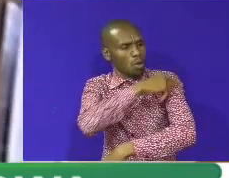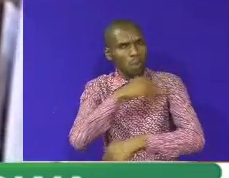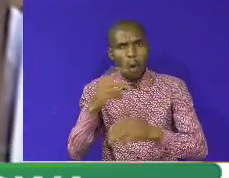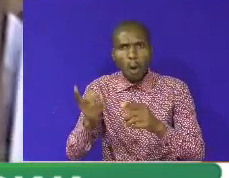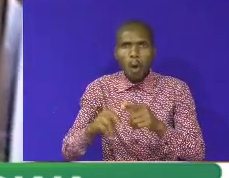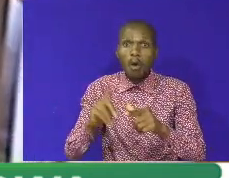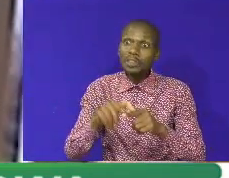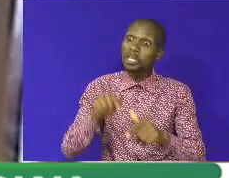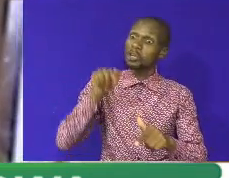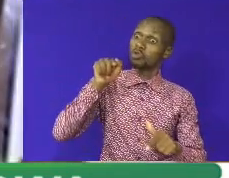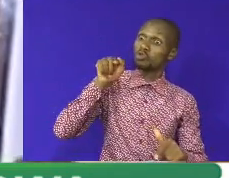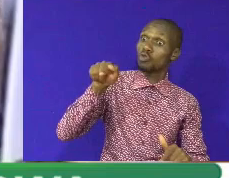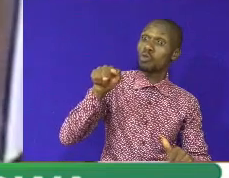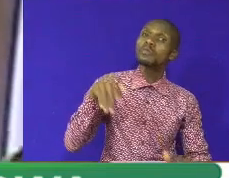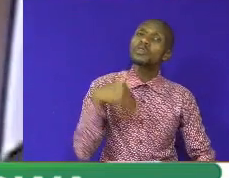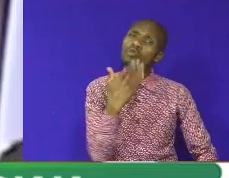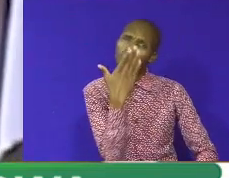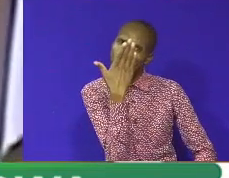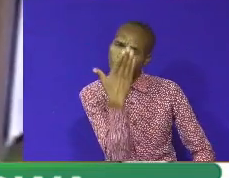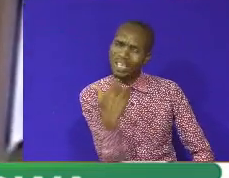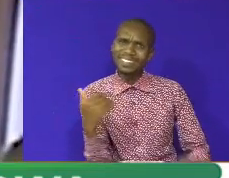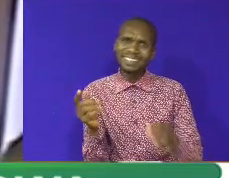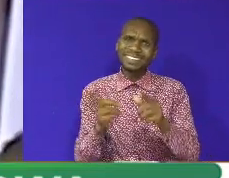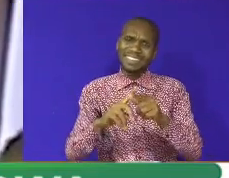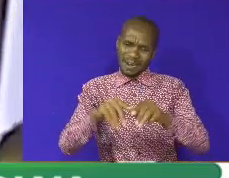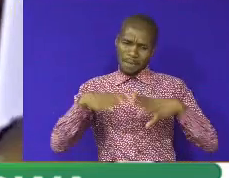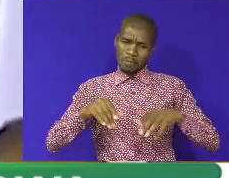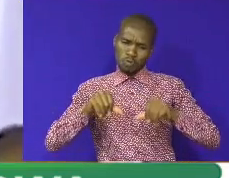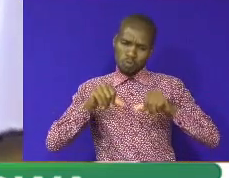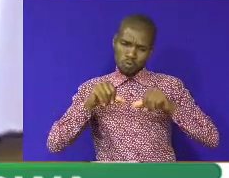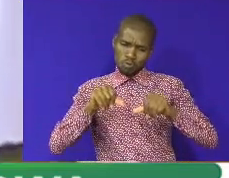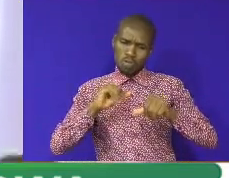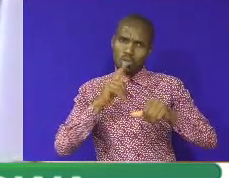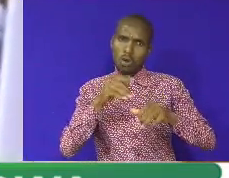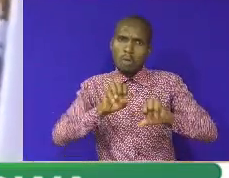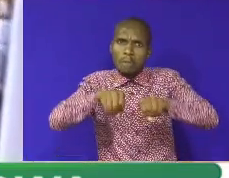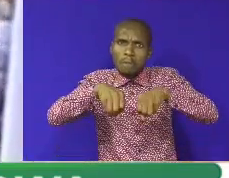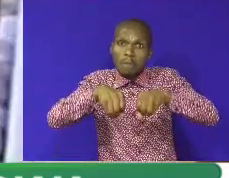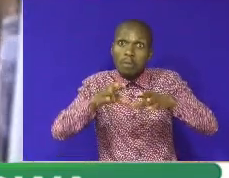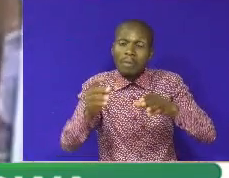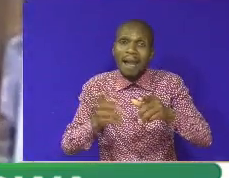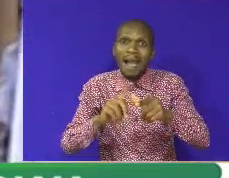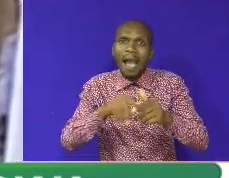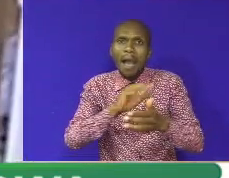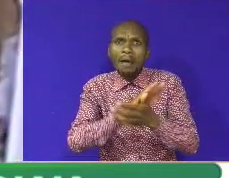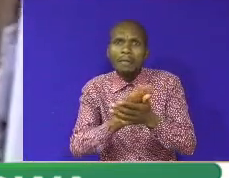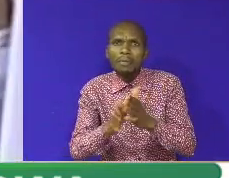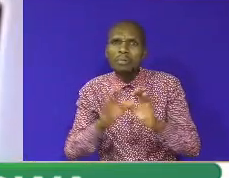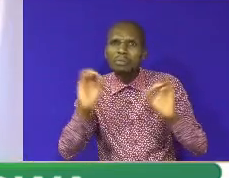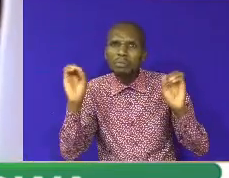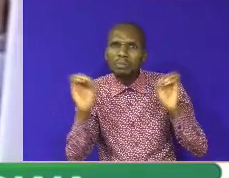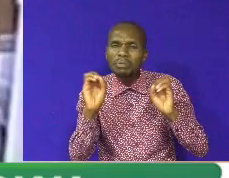Ayo utakete hawa anto waga endere bali wako endi chipi kibimbai sili